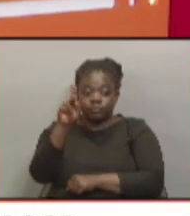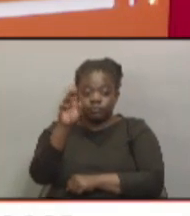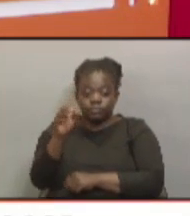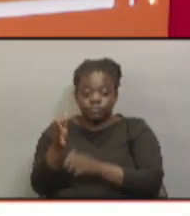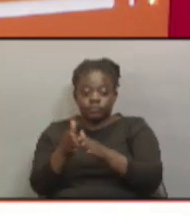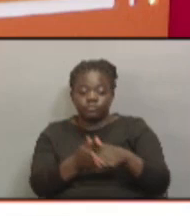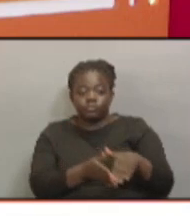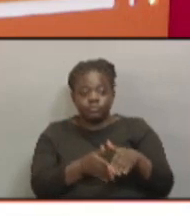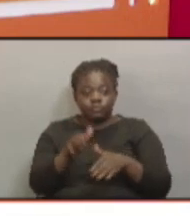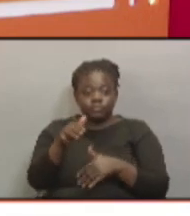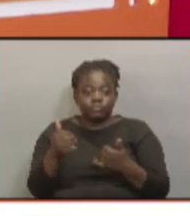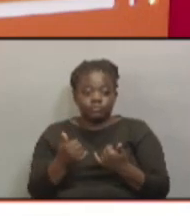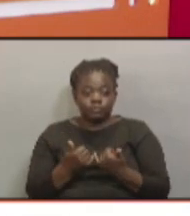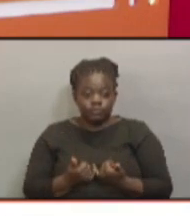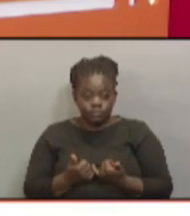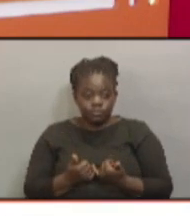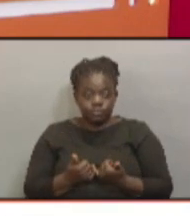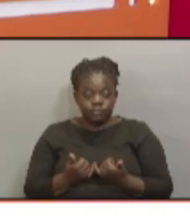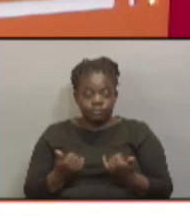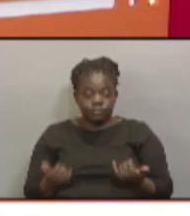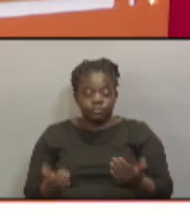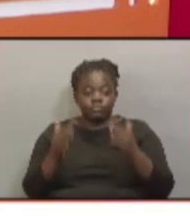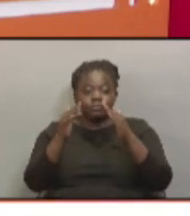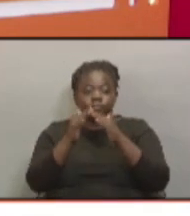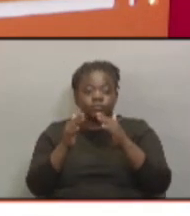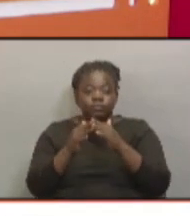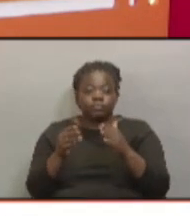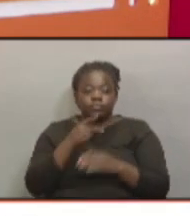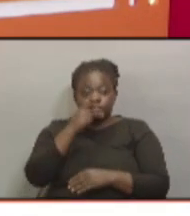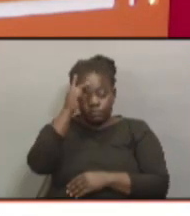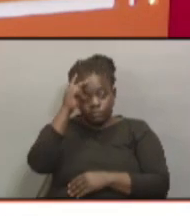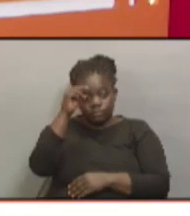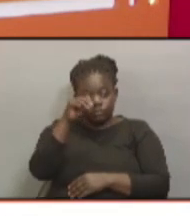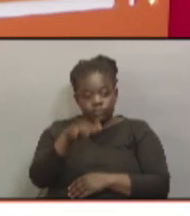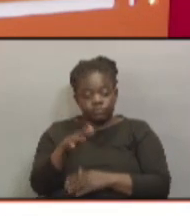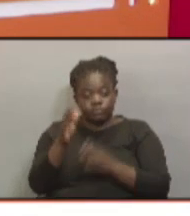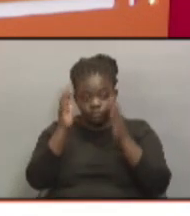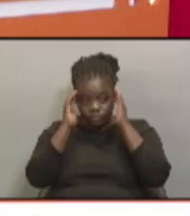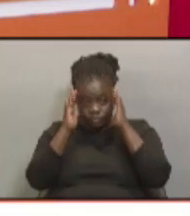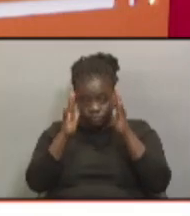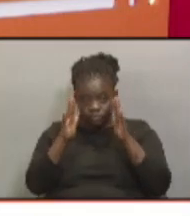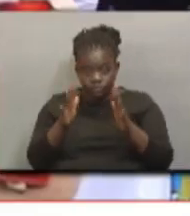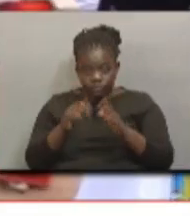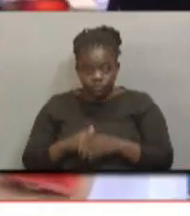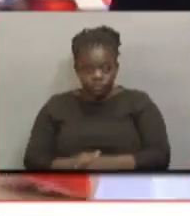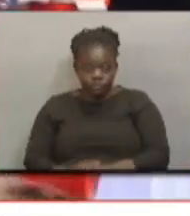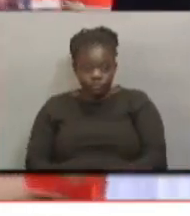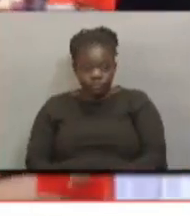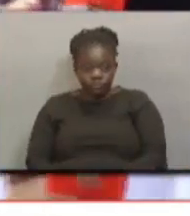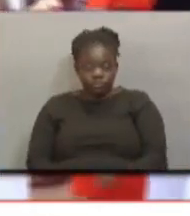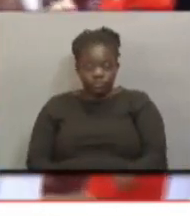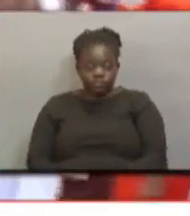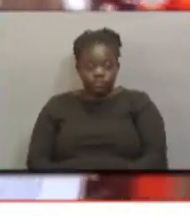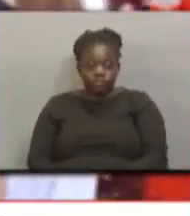ayanjulwa mukyala we Nakato Rautha mu maka g'abakadde be ekigwa mitiana. Mukozi